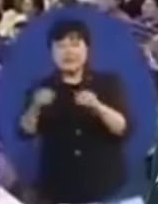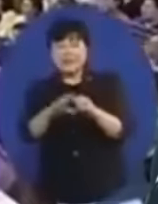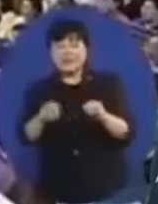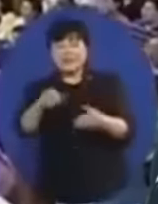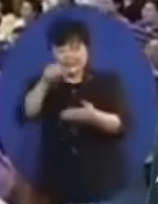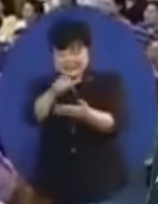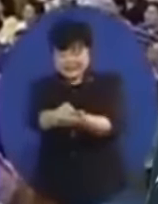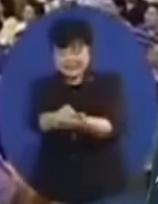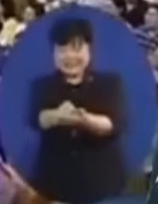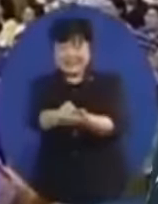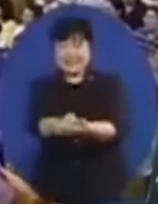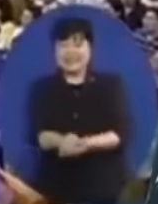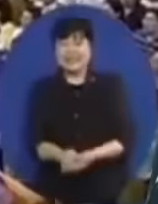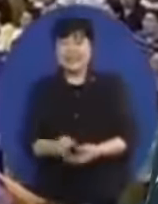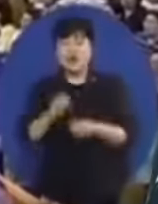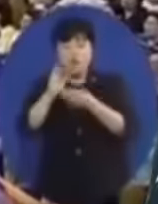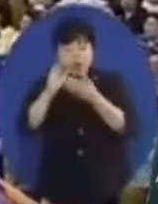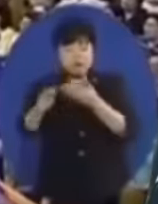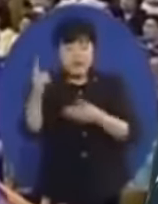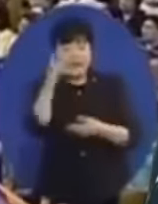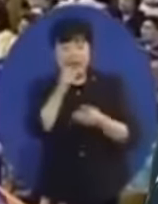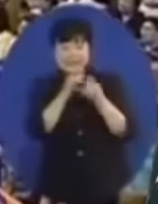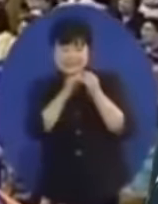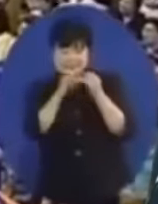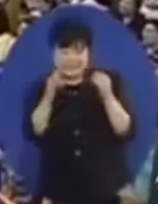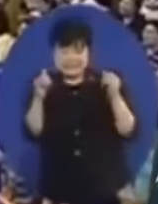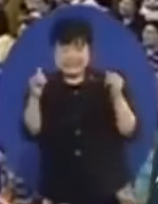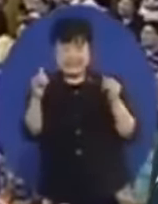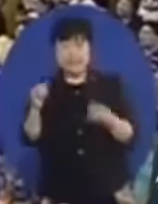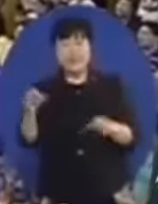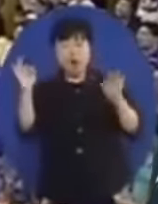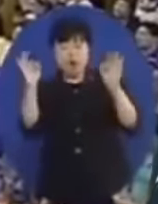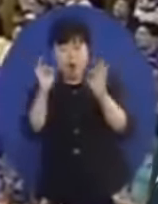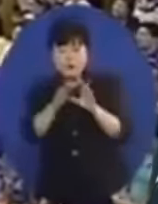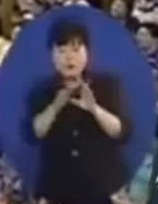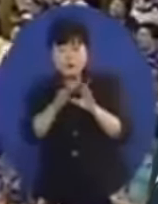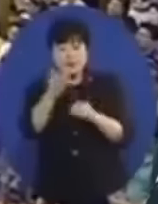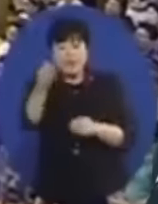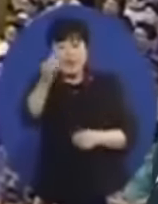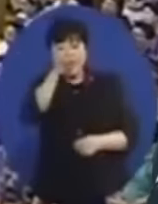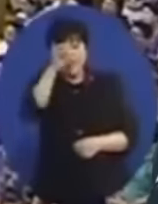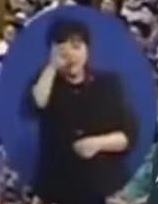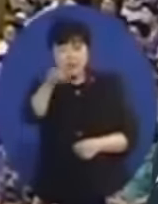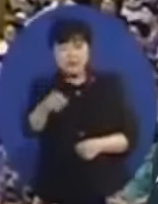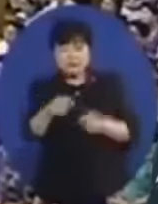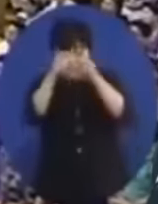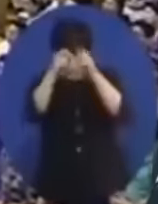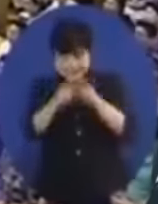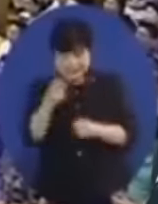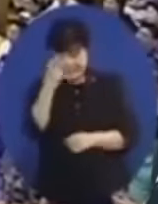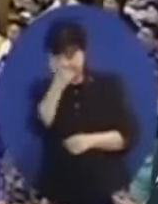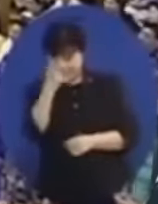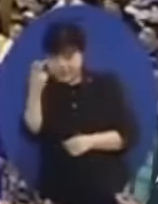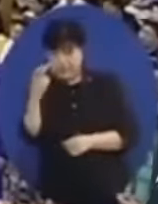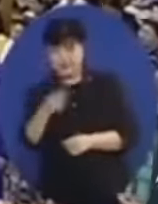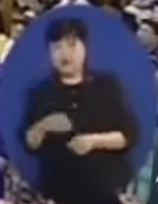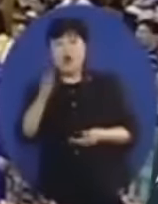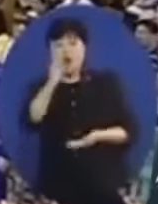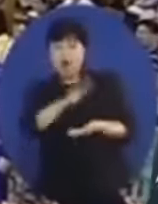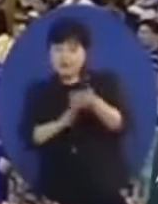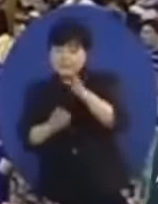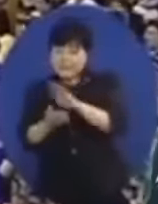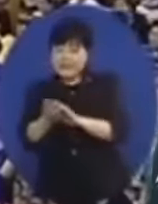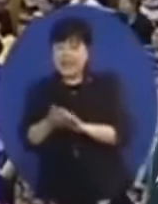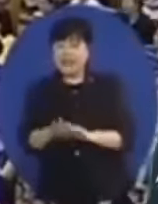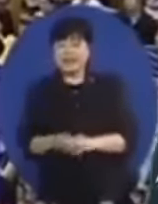자들은 땅을 차지하리로다. 잠시 후에는 악인이 없어지리니 내가 그곳을 자세히 살필지라도